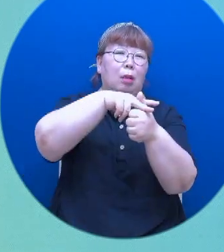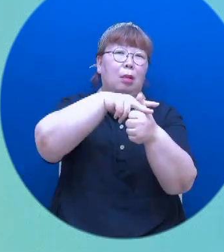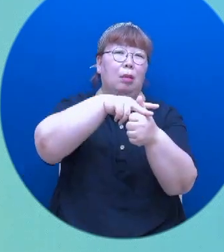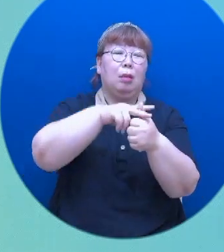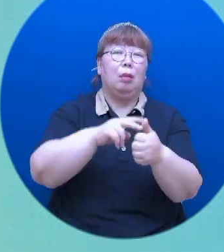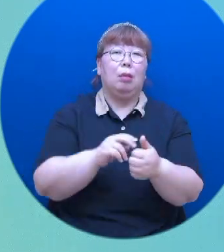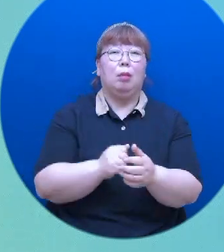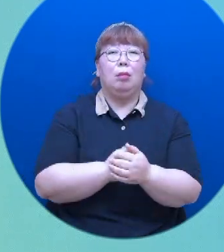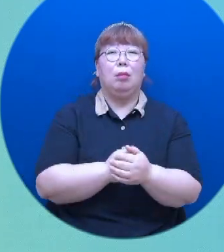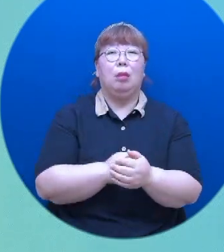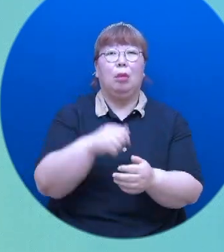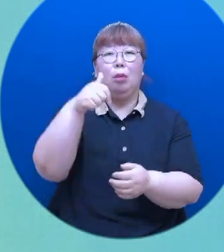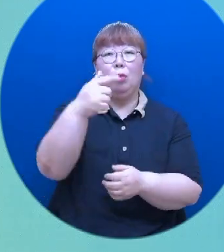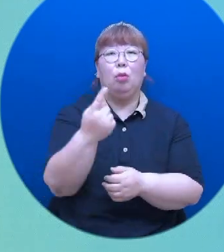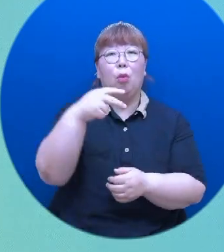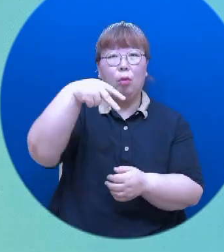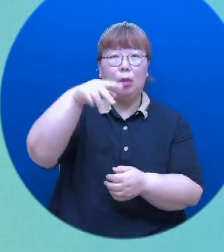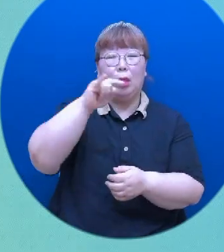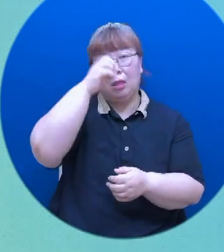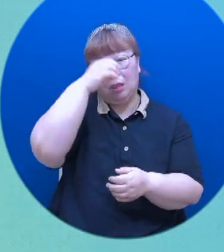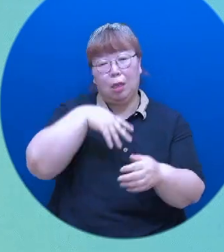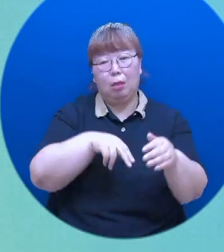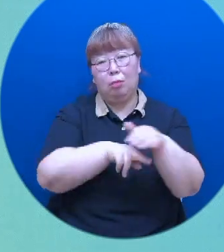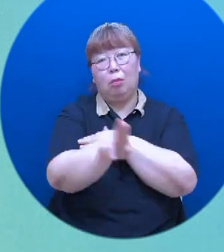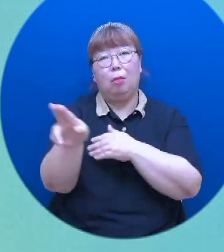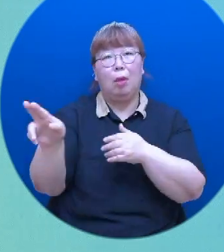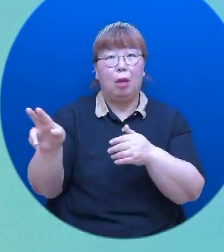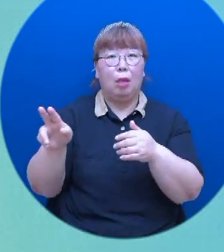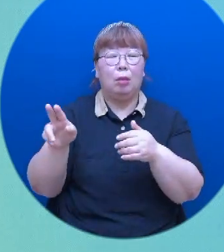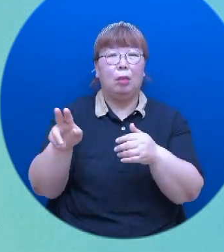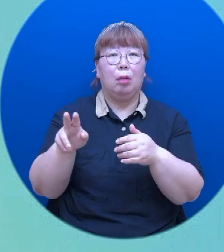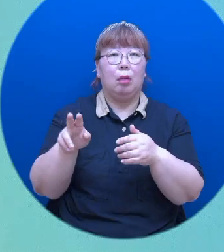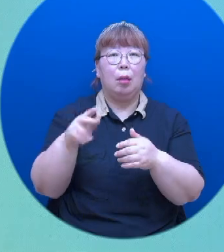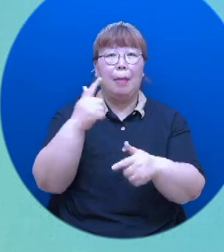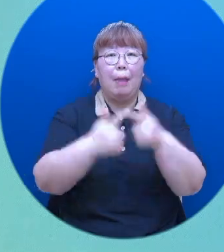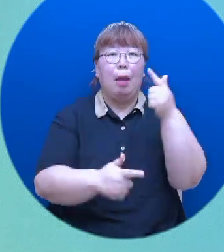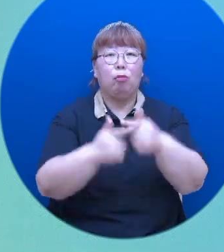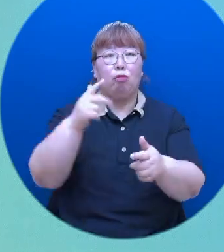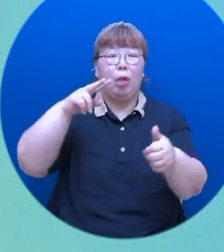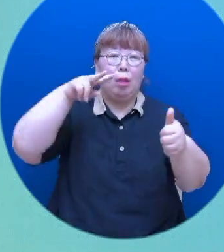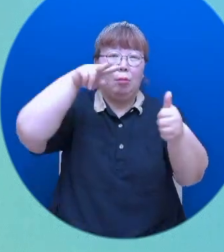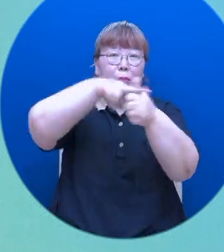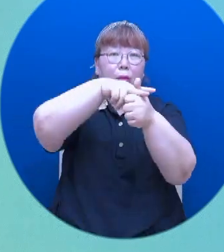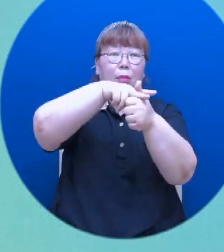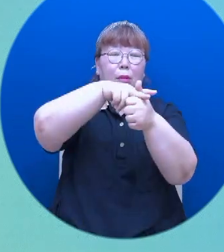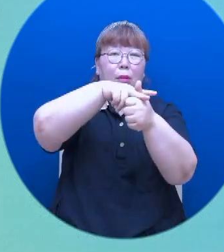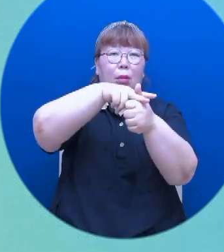그리고 노새는 나가버려요. 나무에 대롱대롱 매달렸어요.